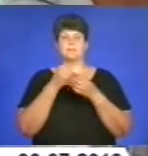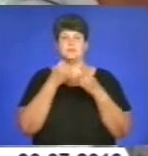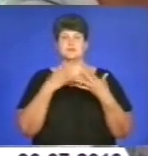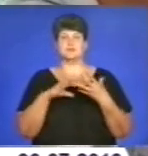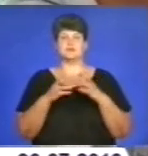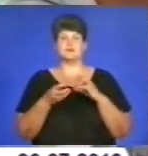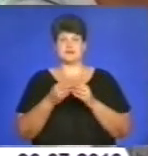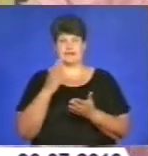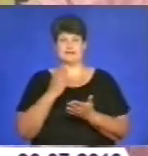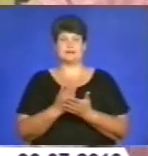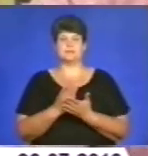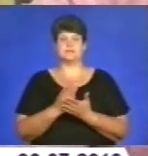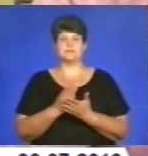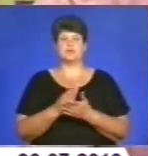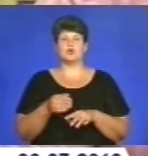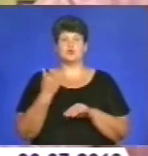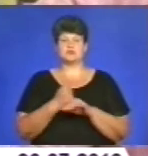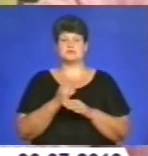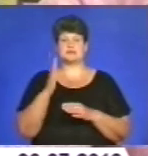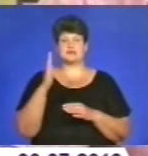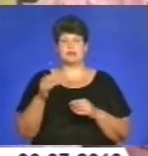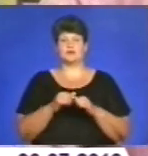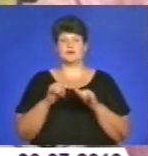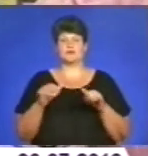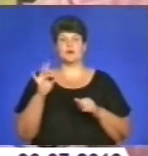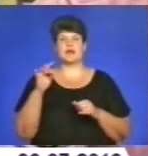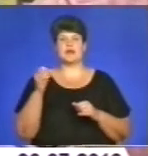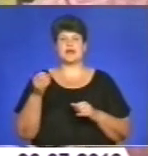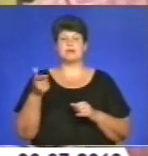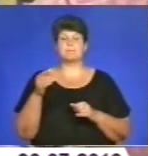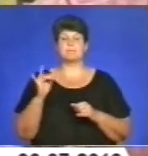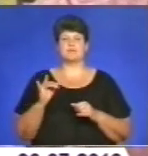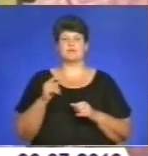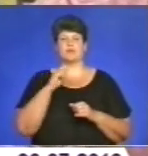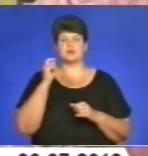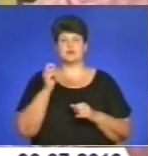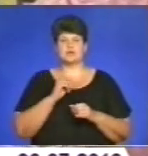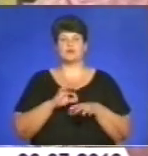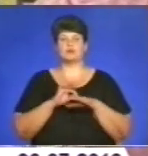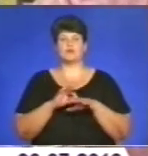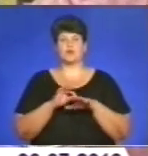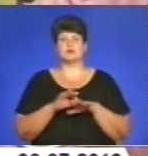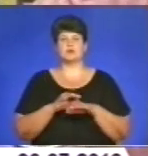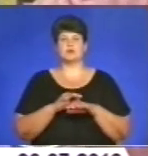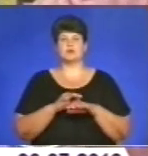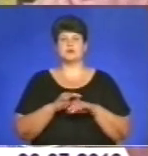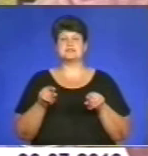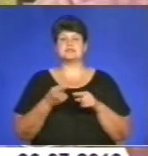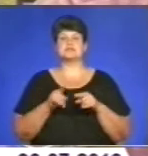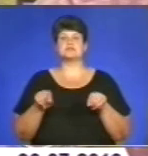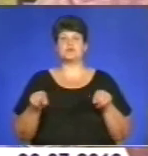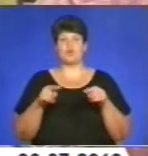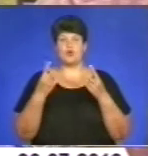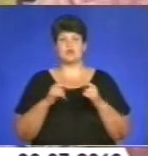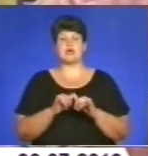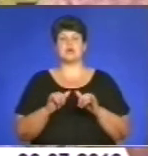все ж таки є. Основна стратегія розвитку регбі в Україні, яку проводить Федерація регбі України, це створення і